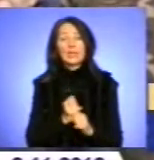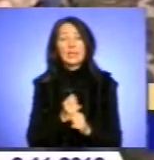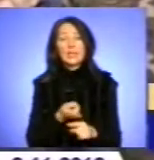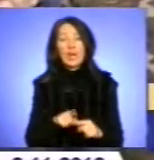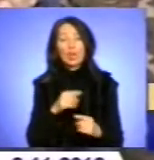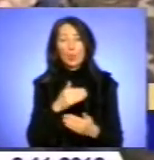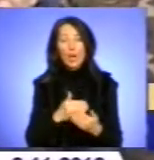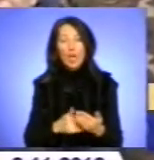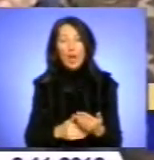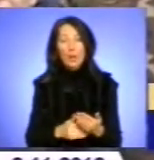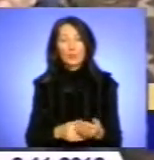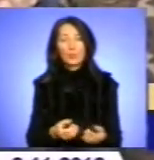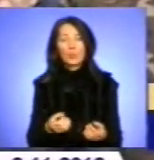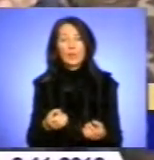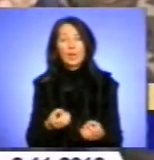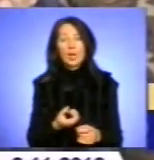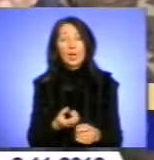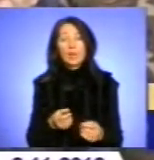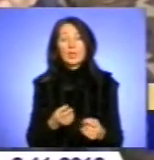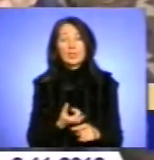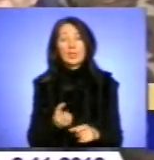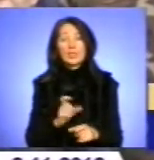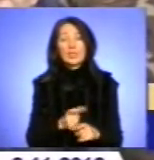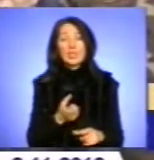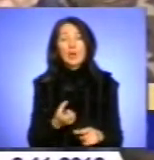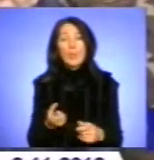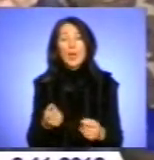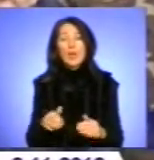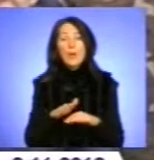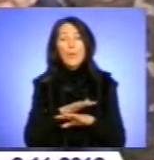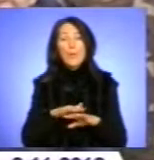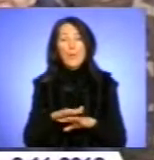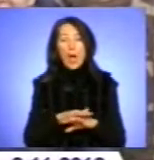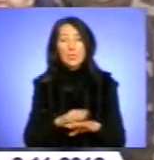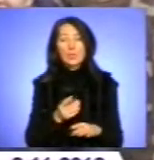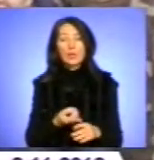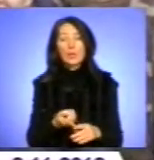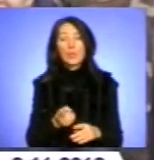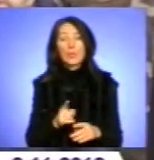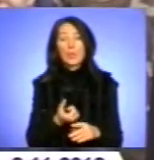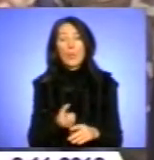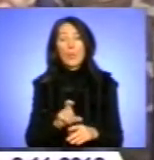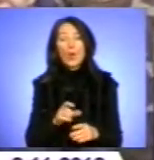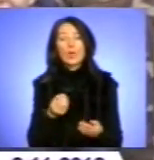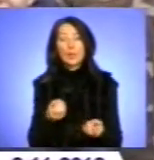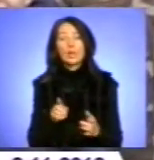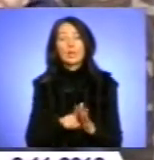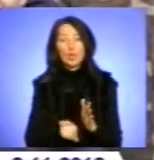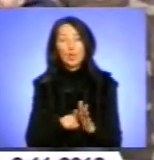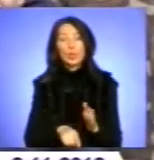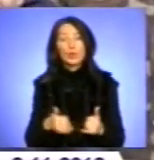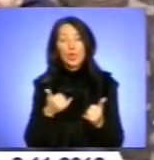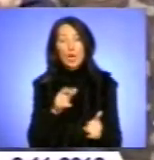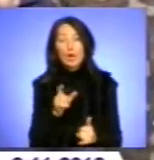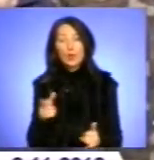програму значительно більш масовою, значительно більш доступною для людей. І ми